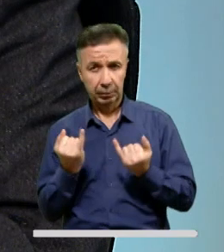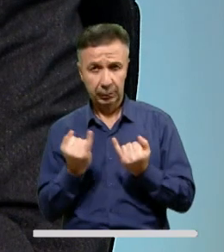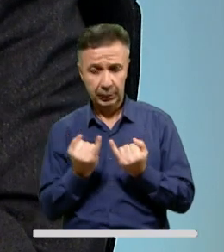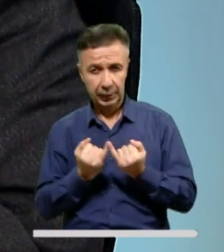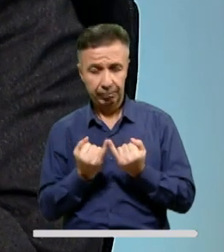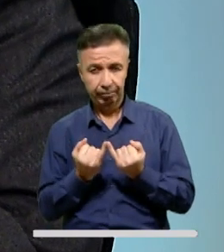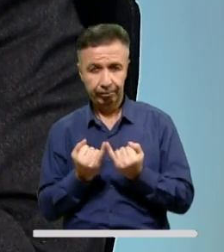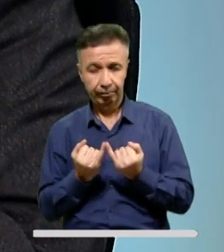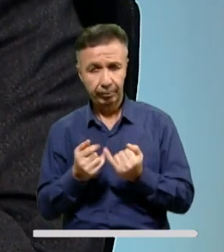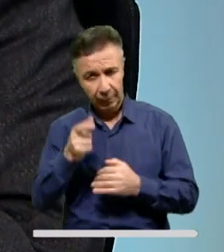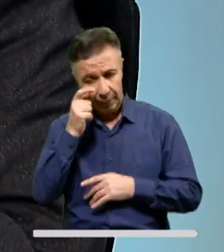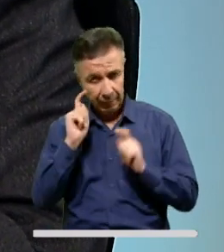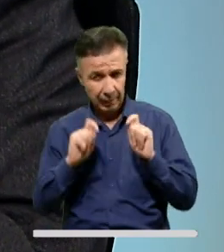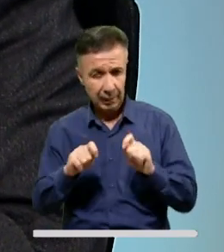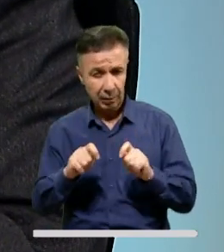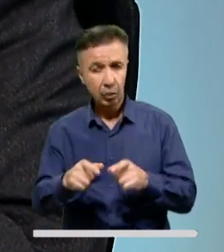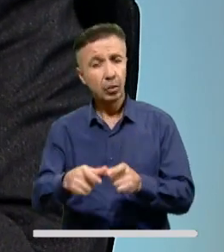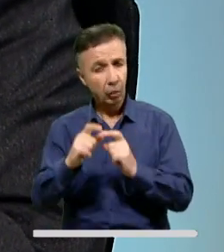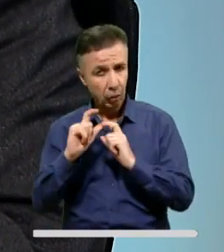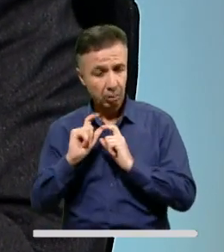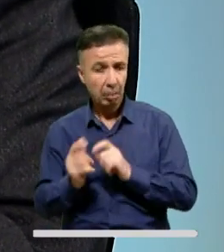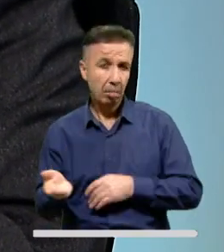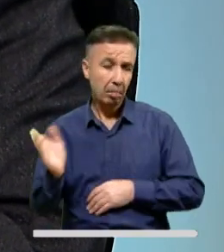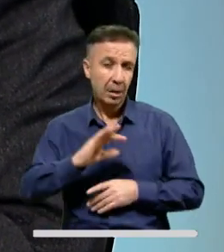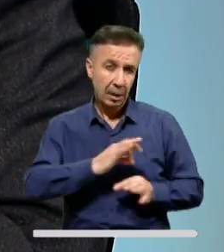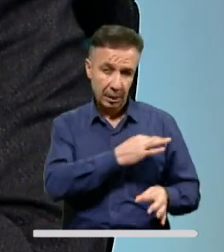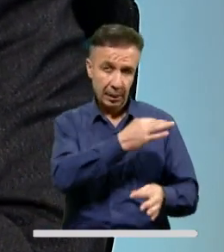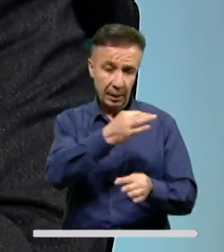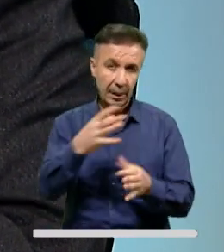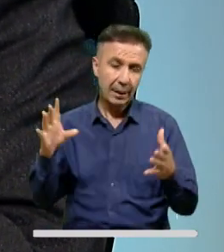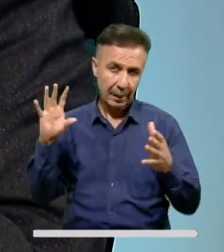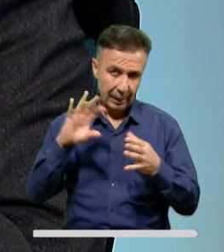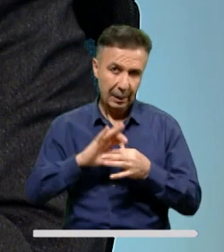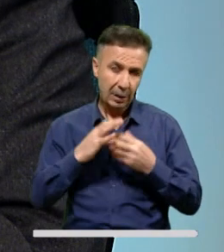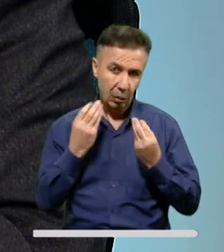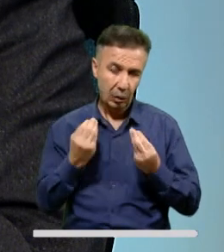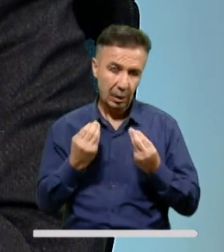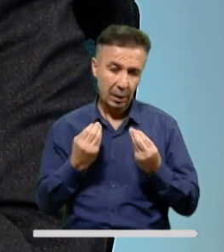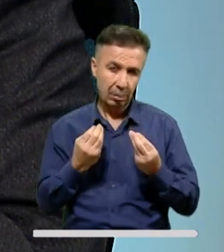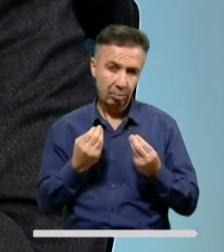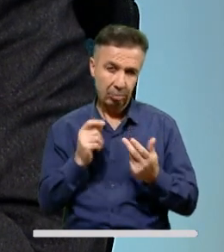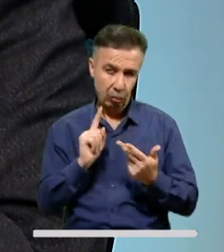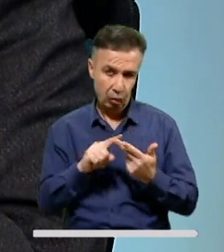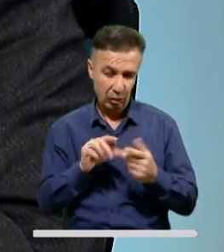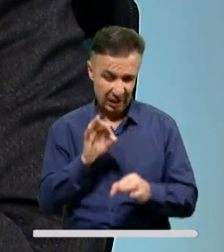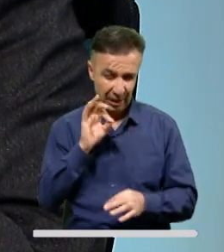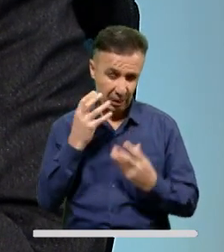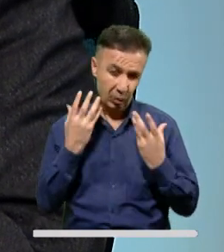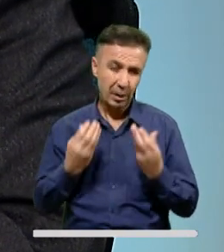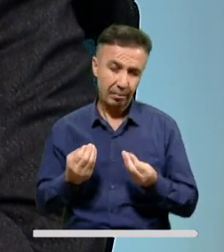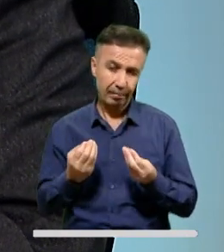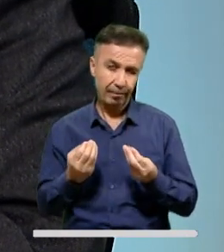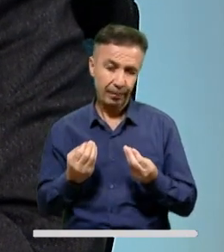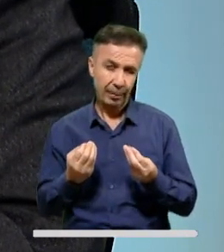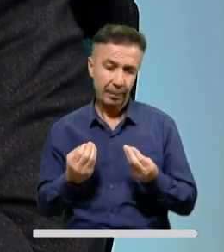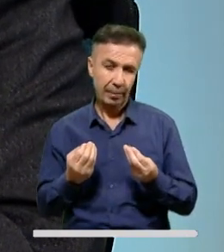dikkat ederseniz soru bir başka kişileri de ilgilendiren, üçüncü tarafı olan, sadece